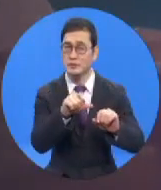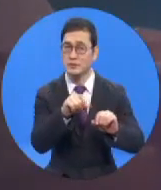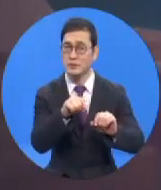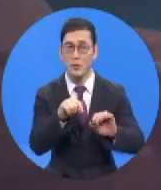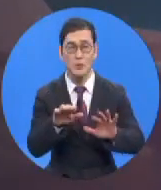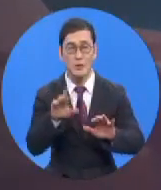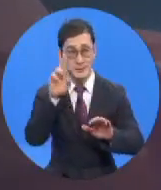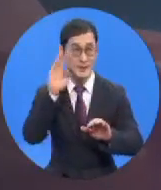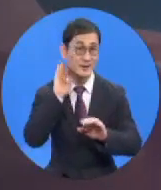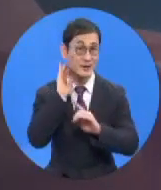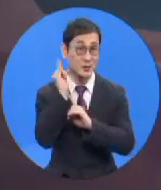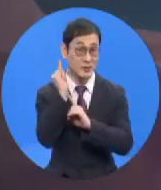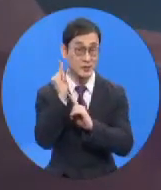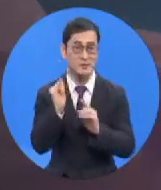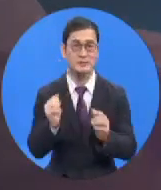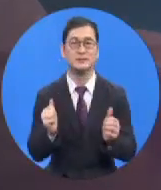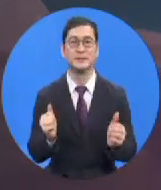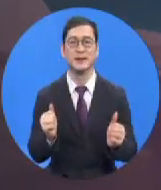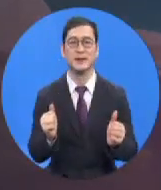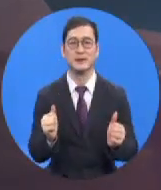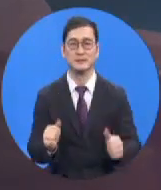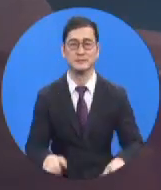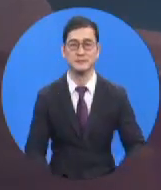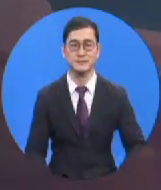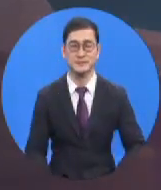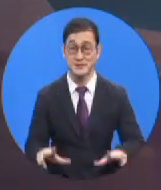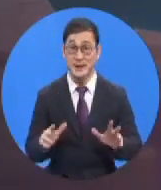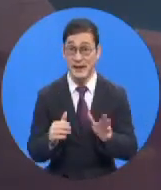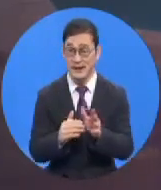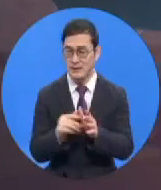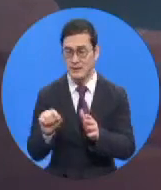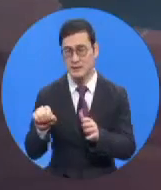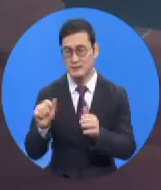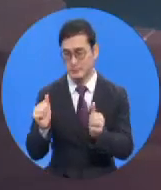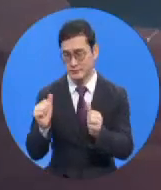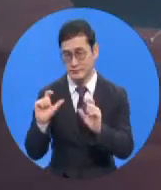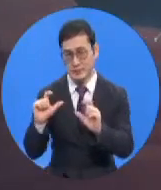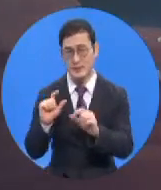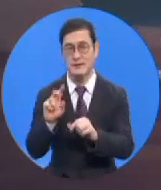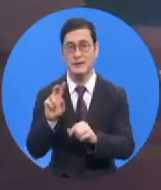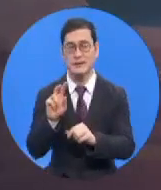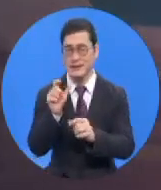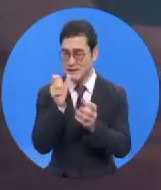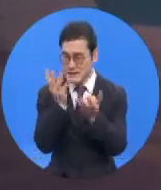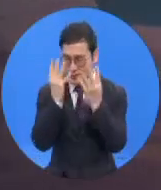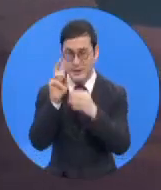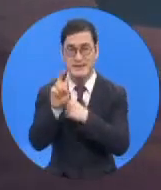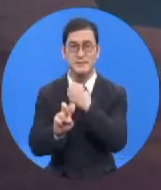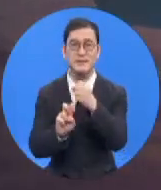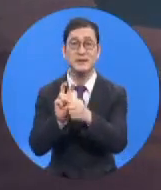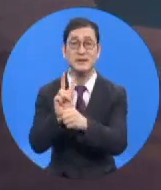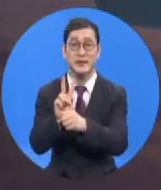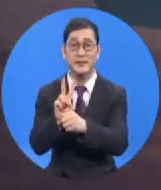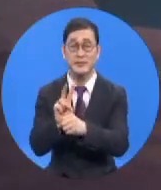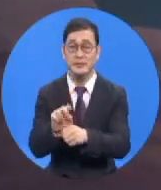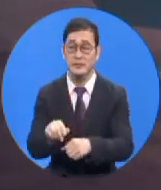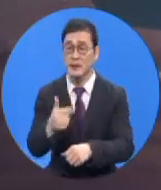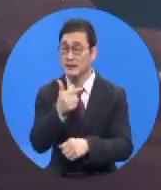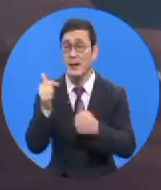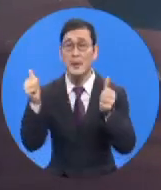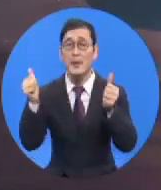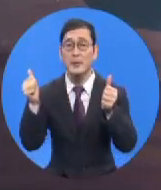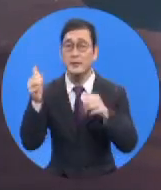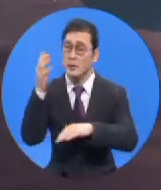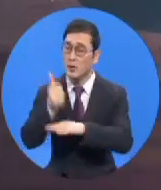판결을 내립니다. 지금까지 기존 형량은 징역 22년이었는데 대법원이 어떤 판단을 할지도 궁금하지만 이